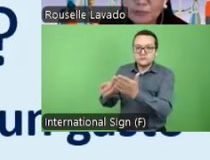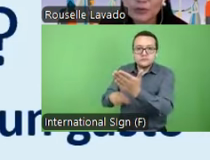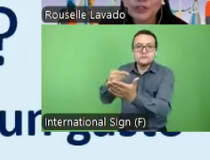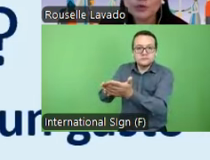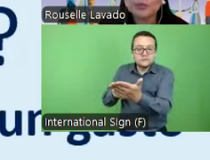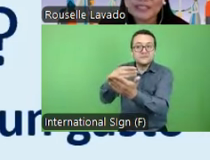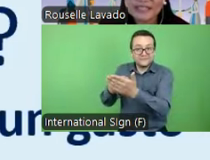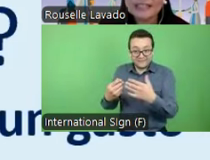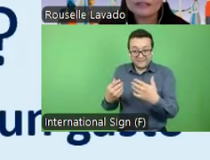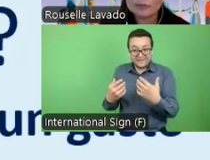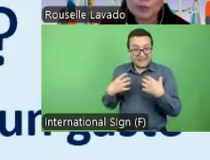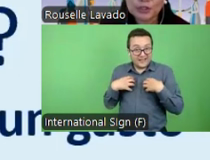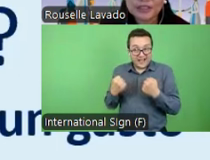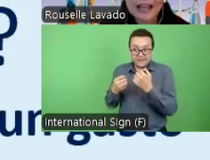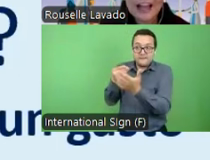santé. Et